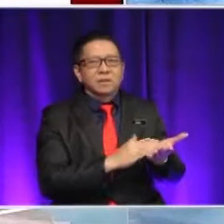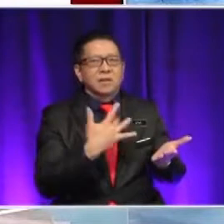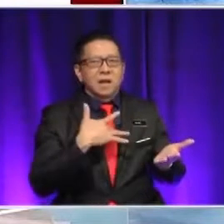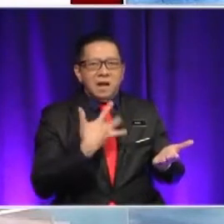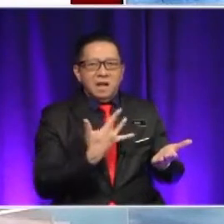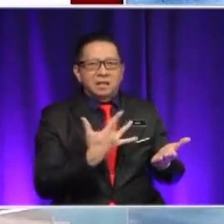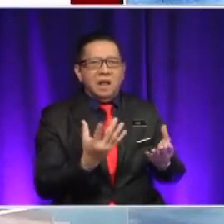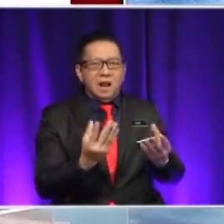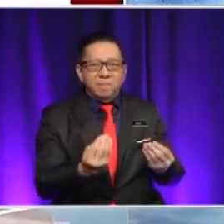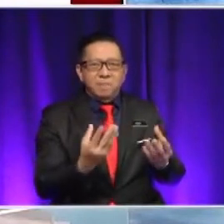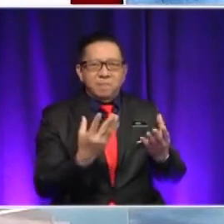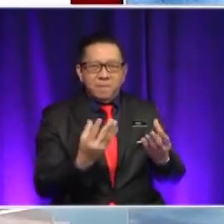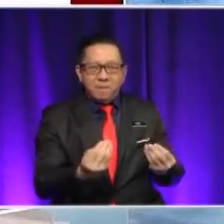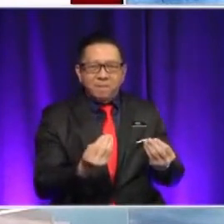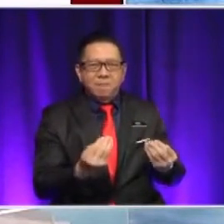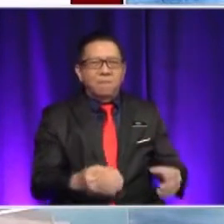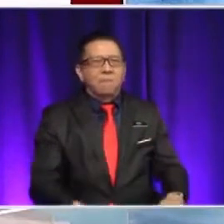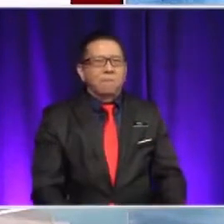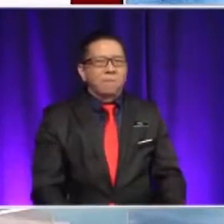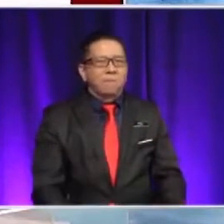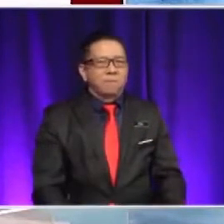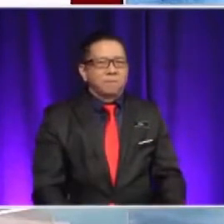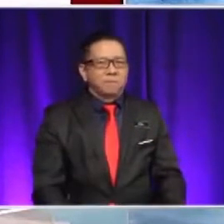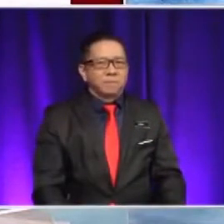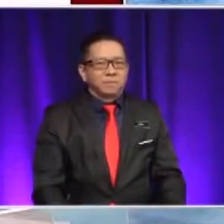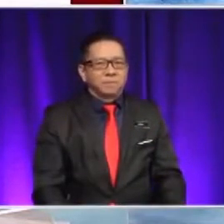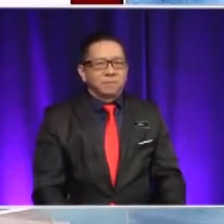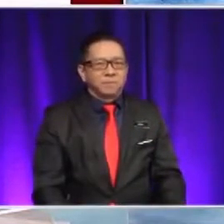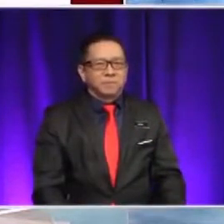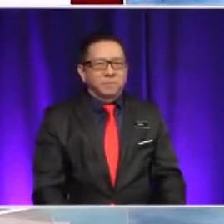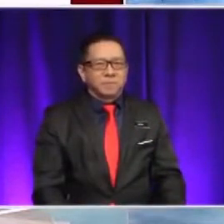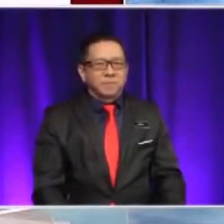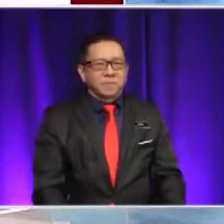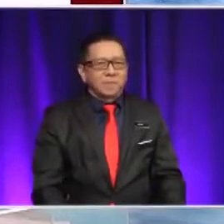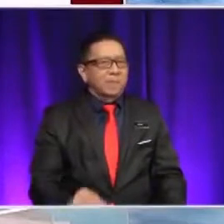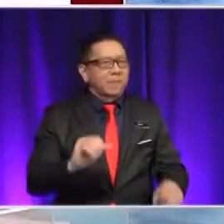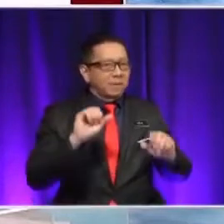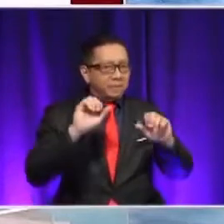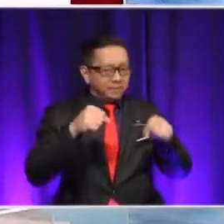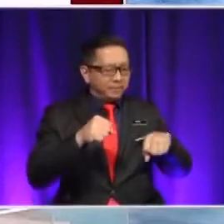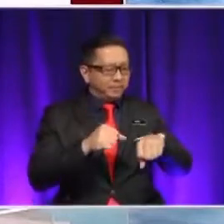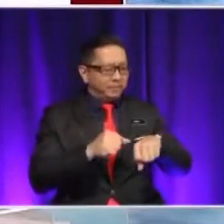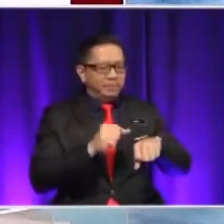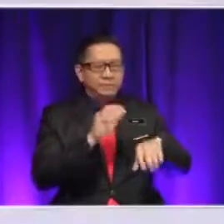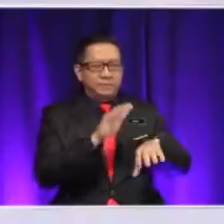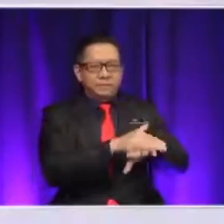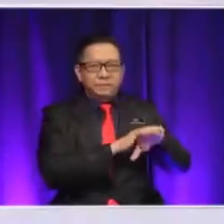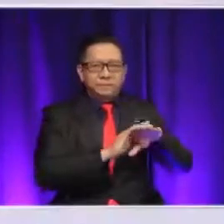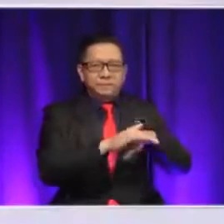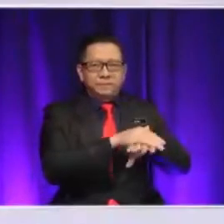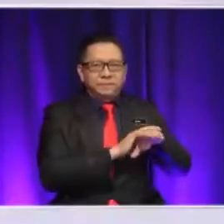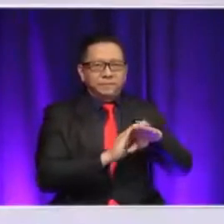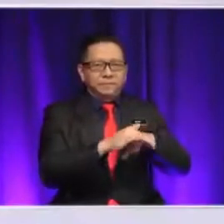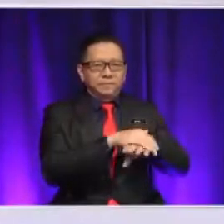kesal lembab ataupun pasang sudah oke five anda tidak lagi saja kehebohan paling ta'ala bagi